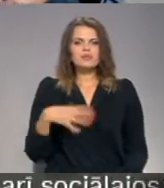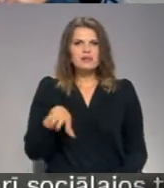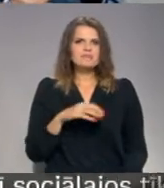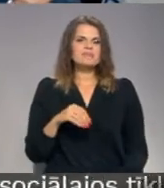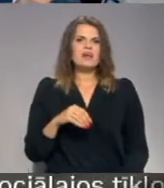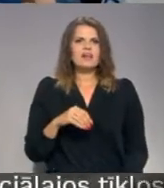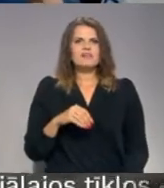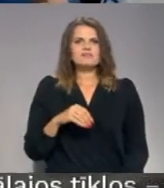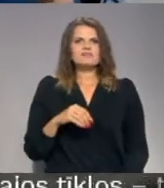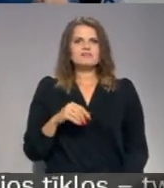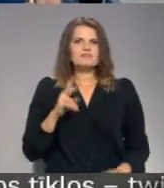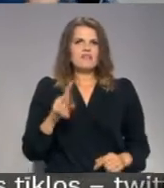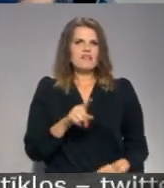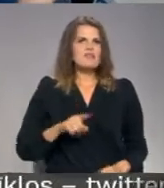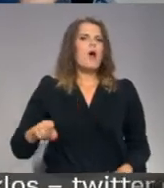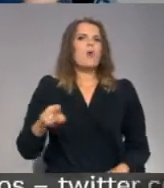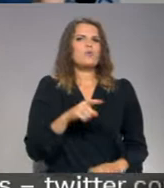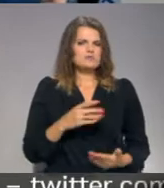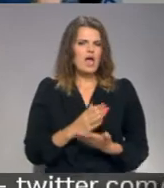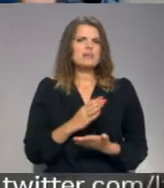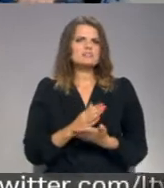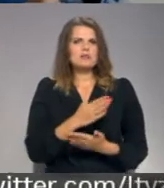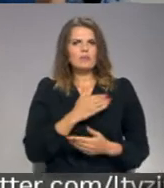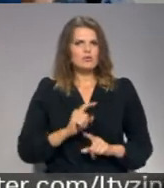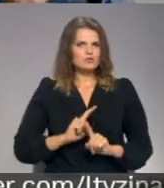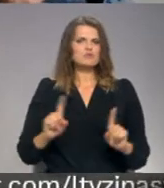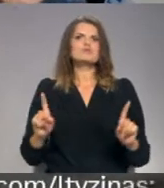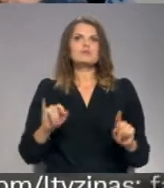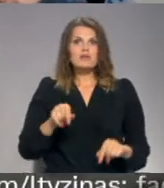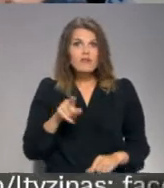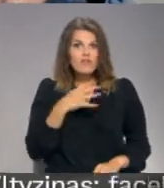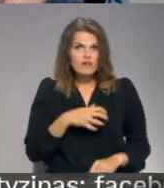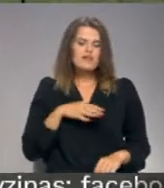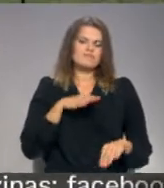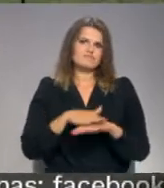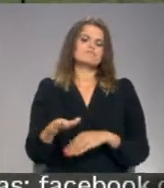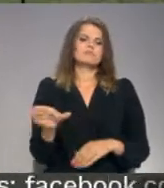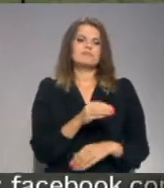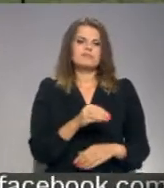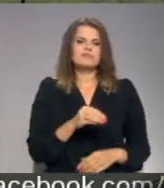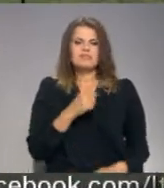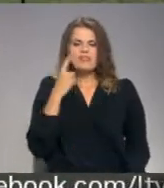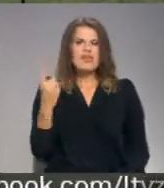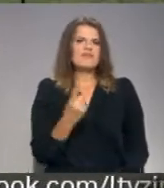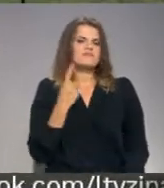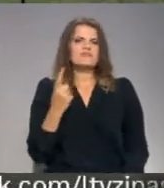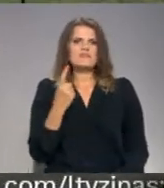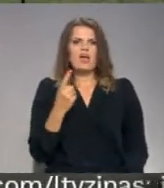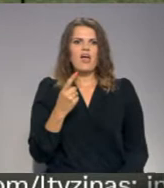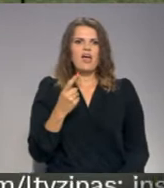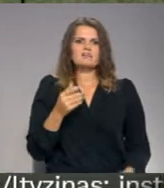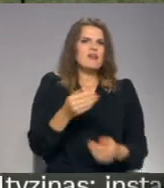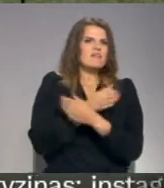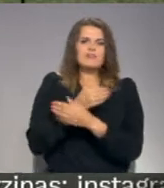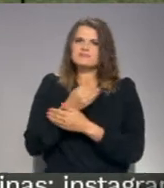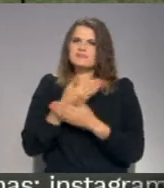Mēs tā liekas kā nācija esam tādi ļoti uzreiz, ja tā vai, tad tā arī daram. Neviens baigi neapskaujās,